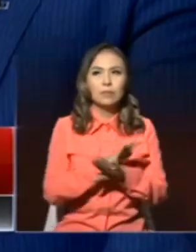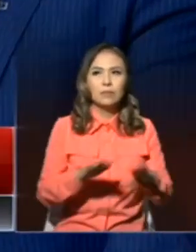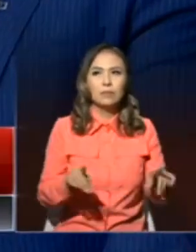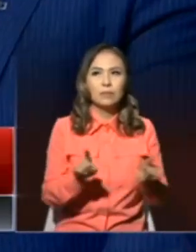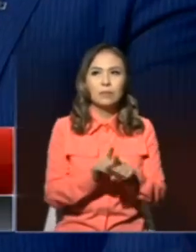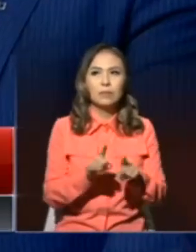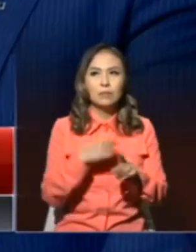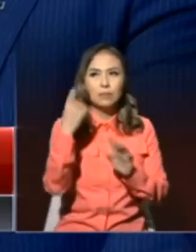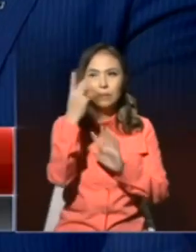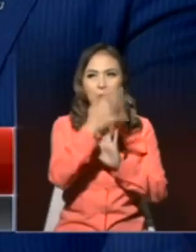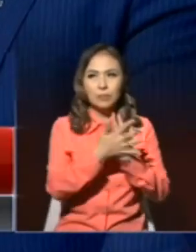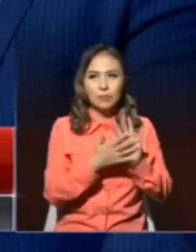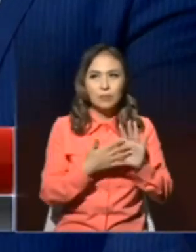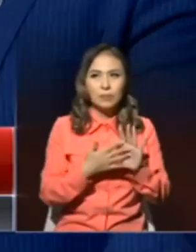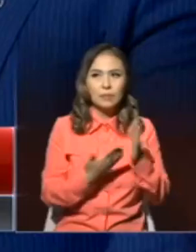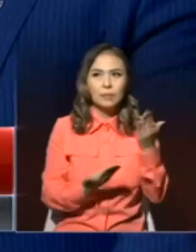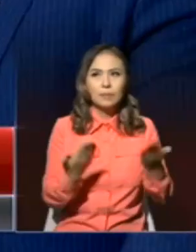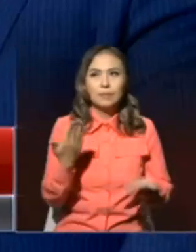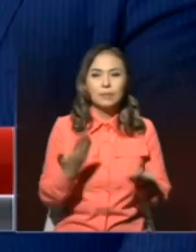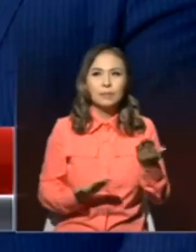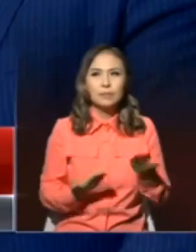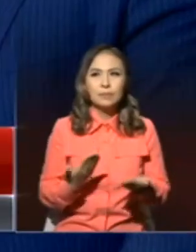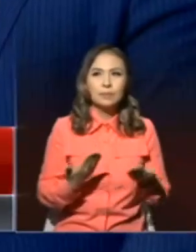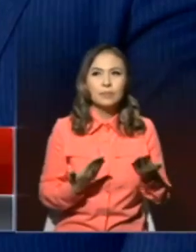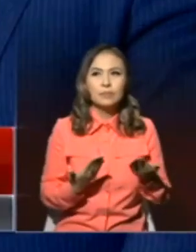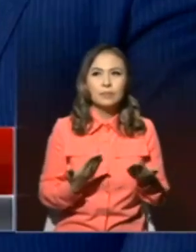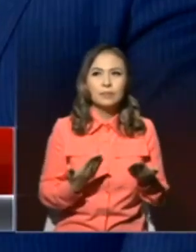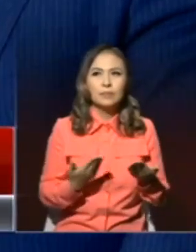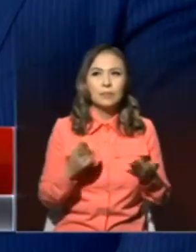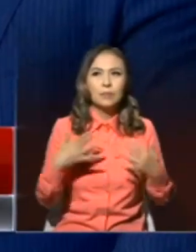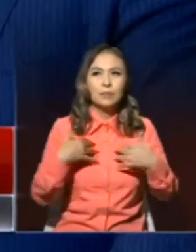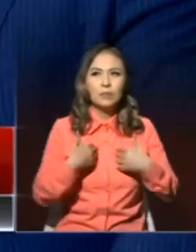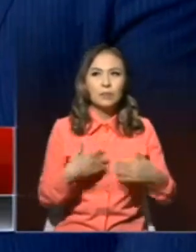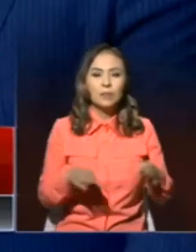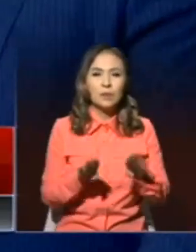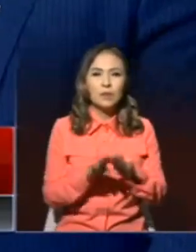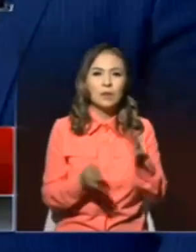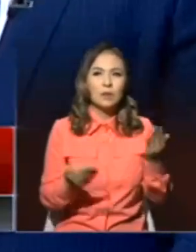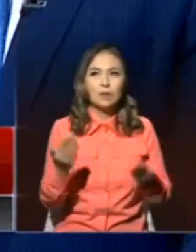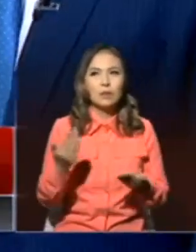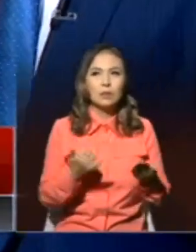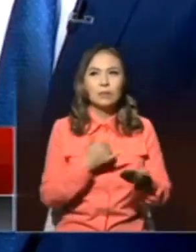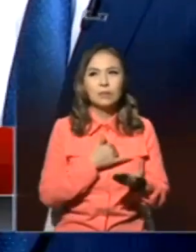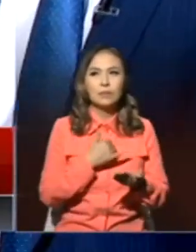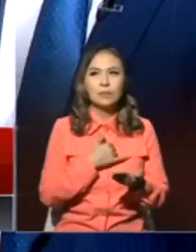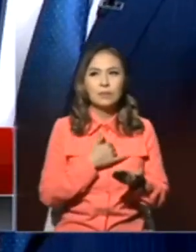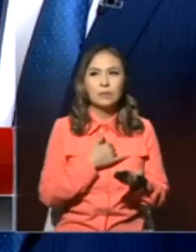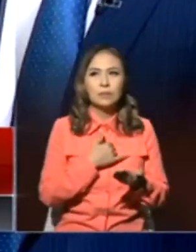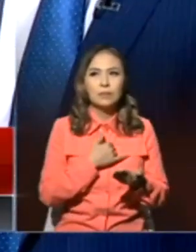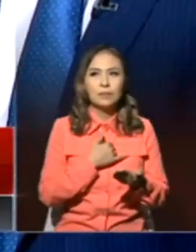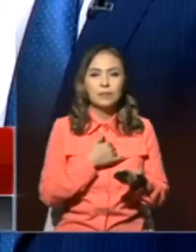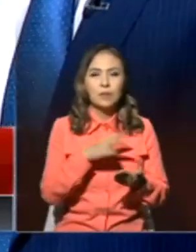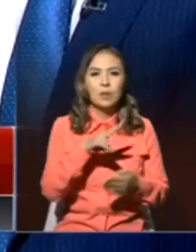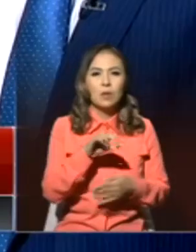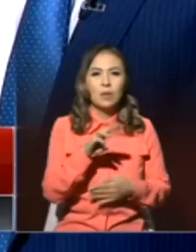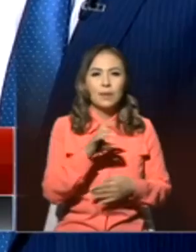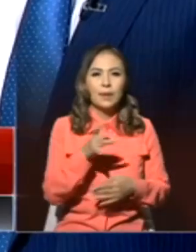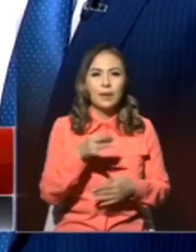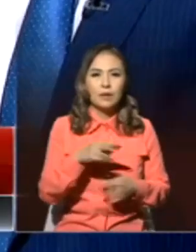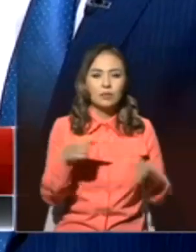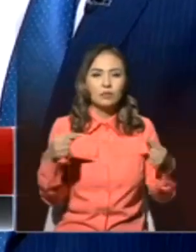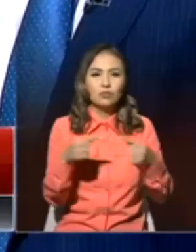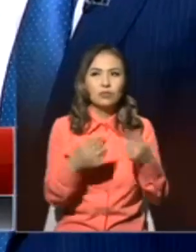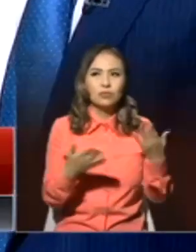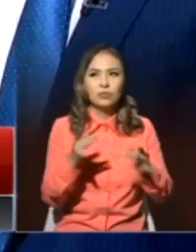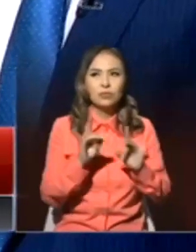бәрін түсінеміз. Бірақтан егер өкінішті дейсіз ғой. Өкінішті әрине, бірақтан егер біз қазір бүкіл жаңағы біздің лотереяны айтайық, нақты лотерея.